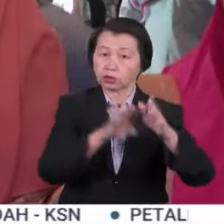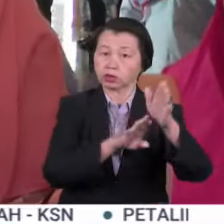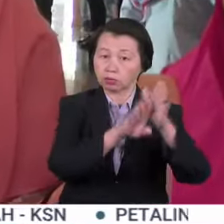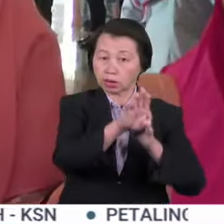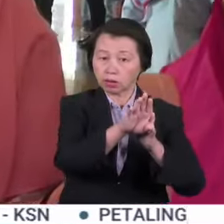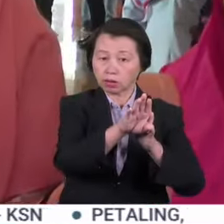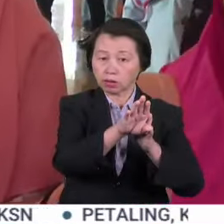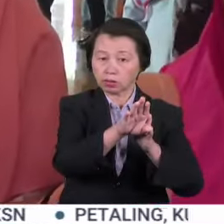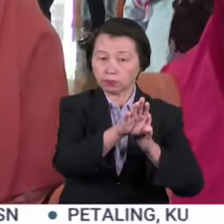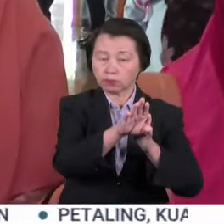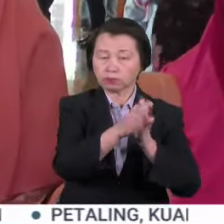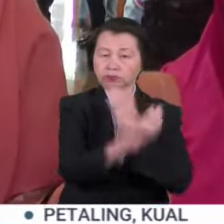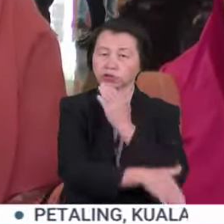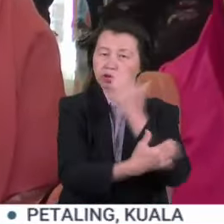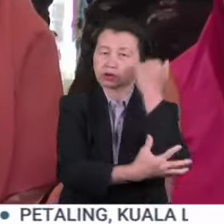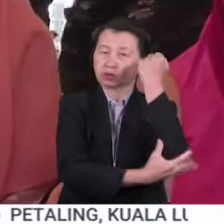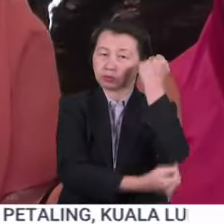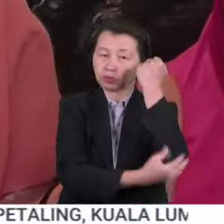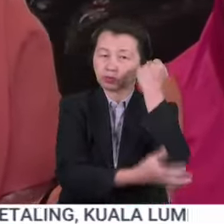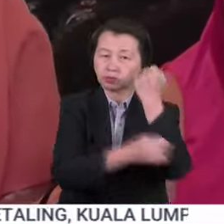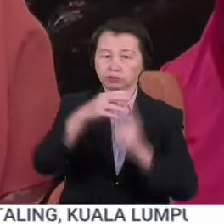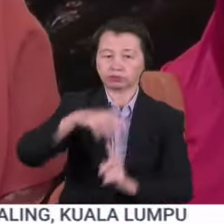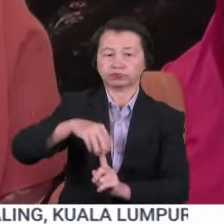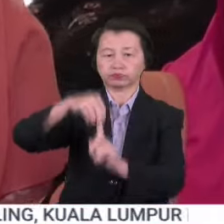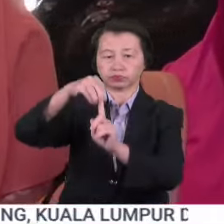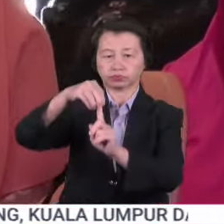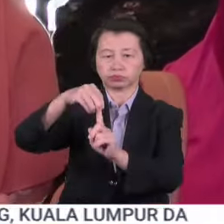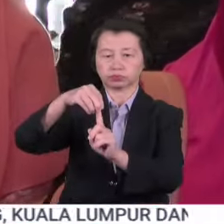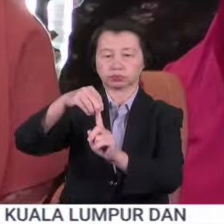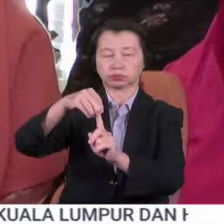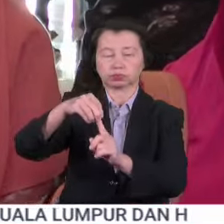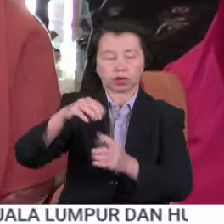membangun, negara miskin, terutamanya